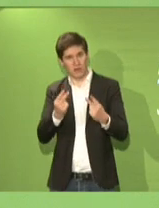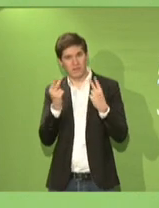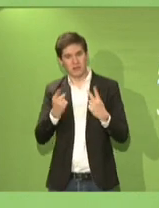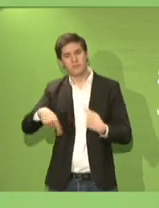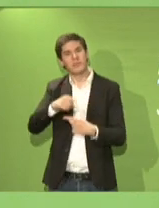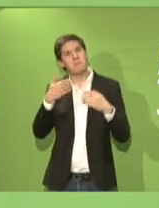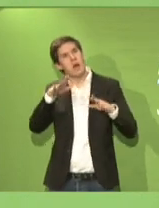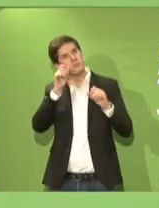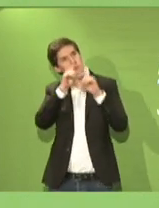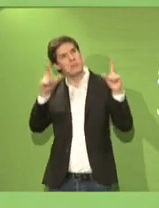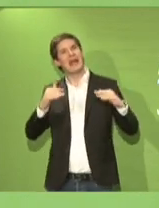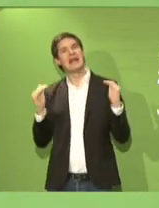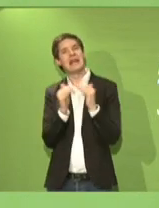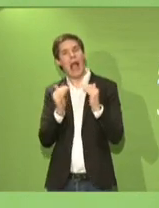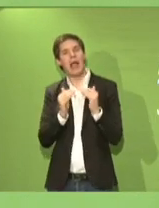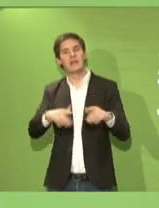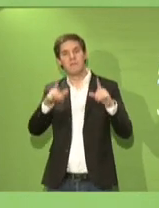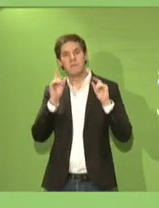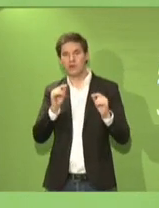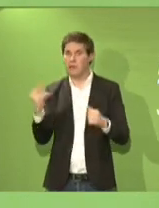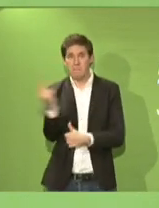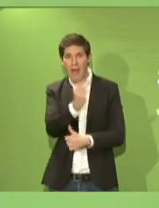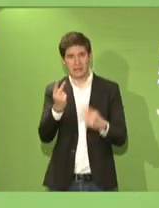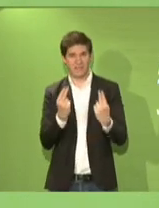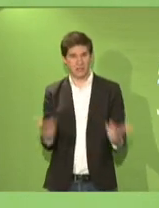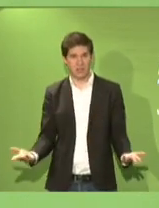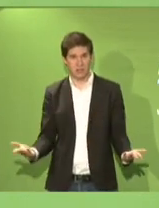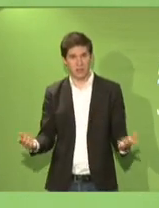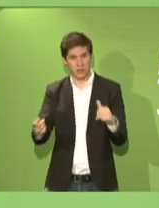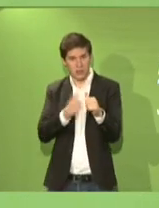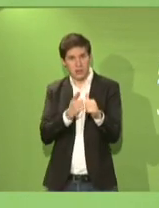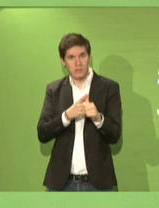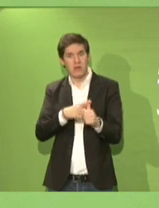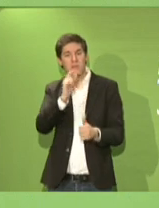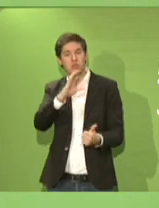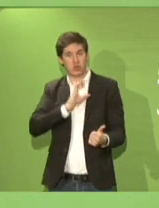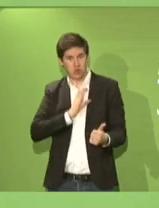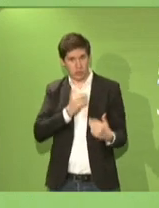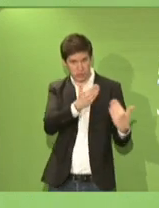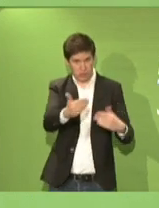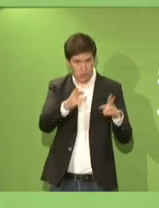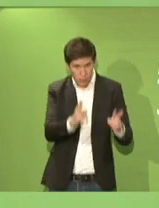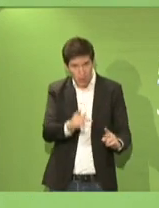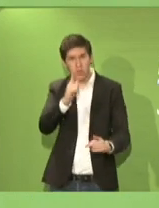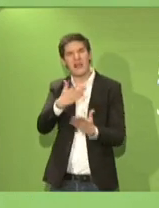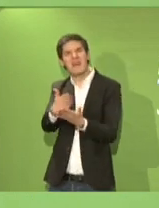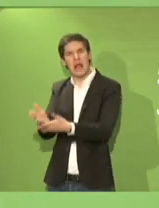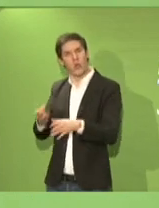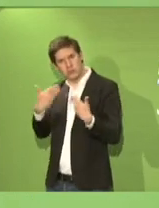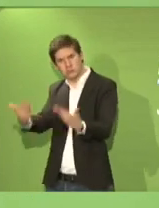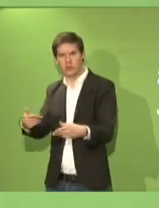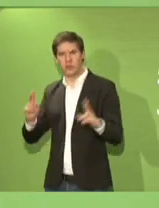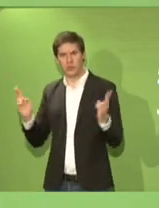grünen Gerechtigkeitsbegriff gehört ja beides, die Verteilungs- und die Chancengerechtigkeit. Darüber wollen wir als Grüne